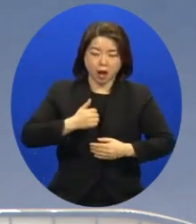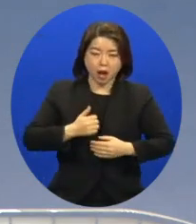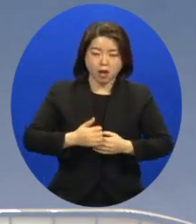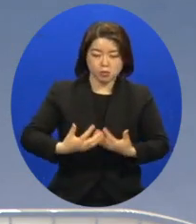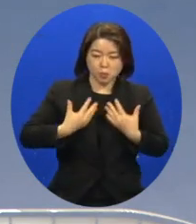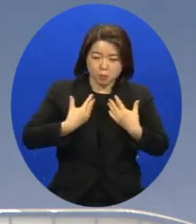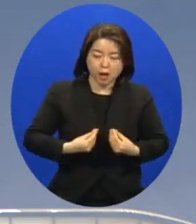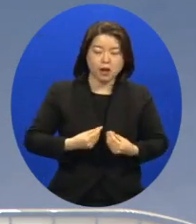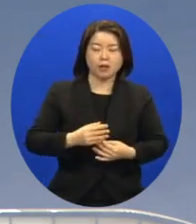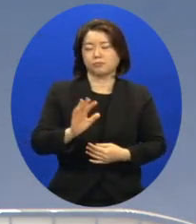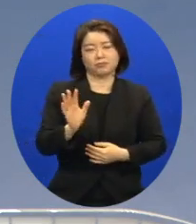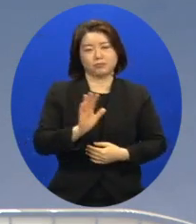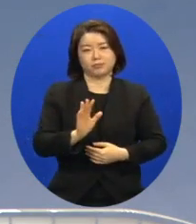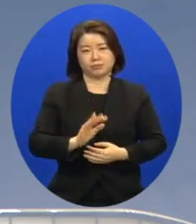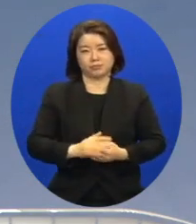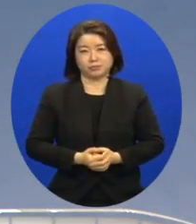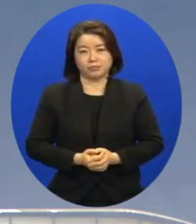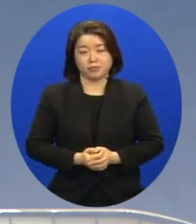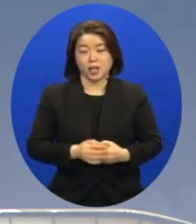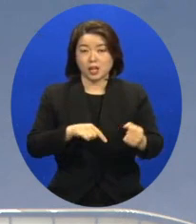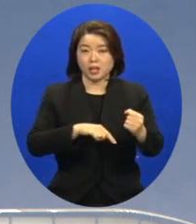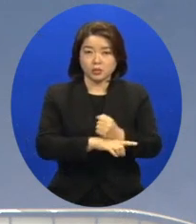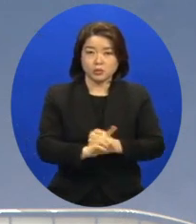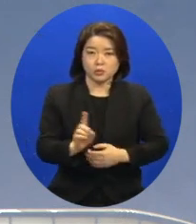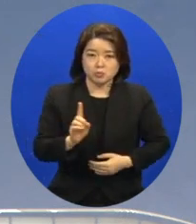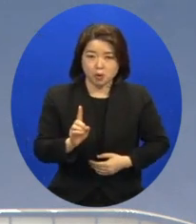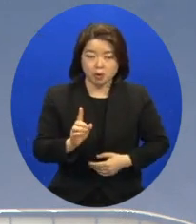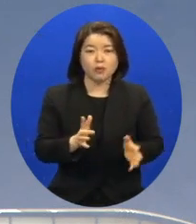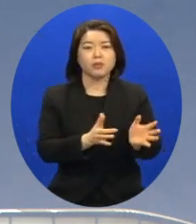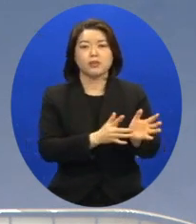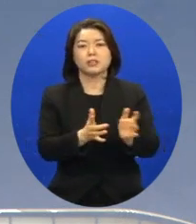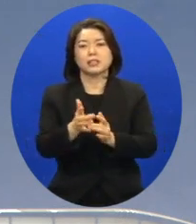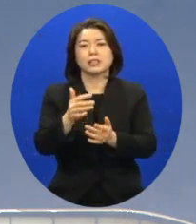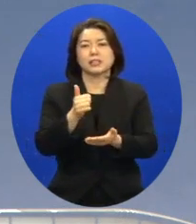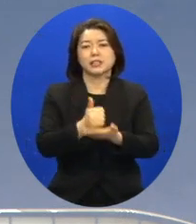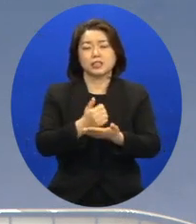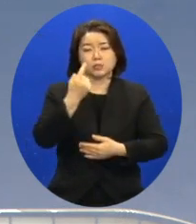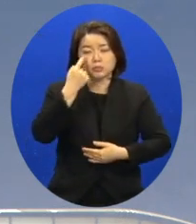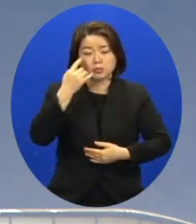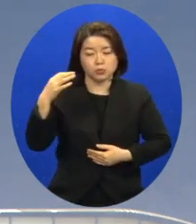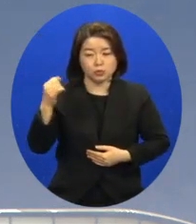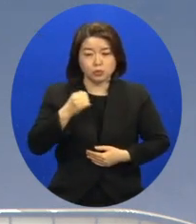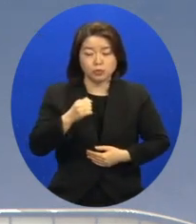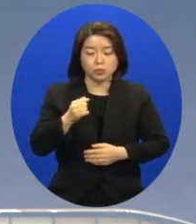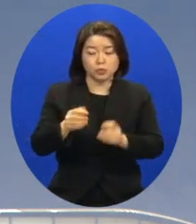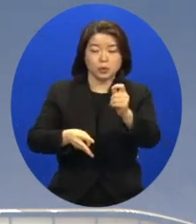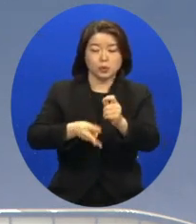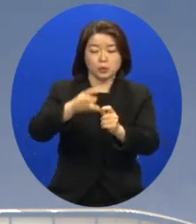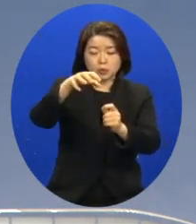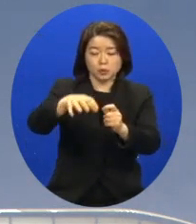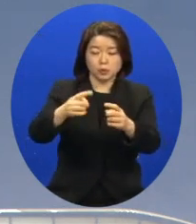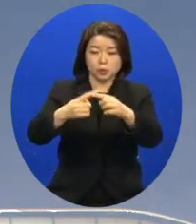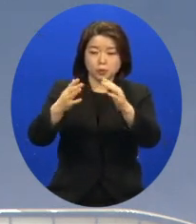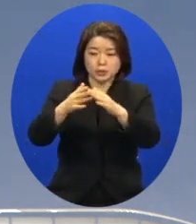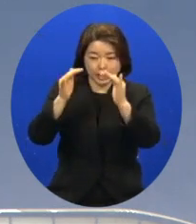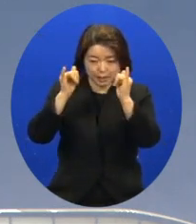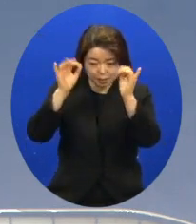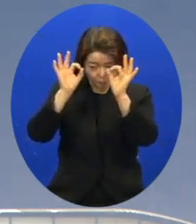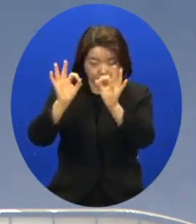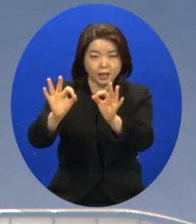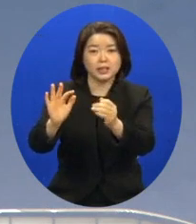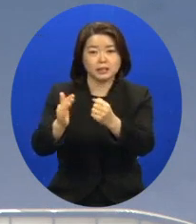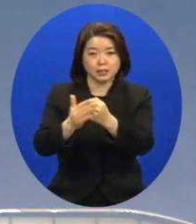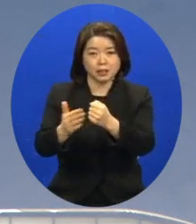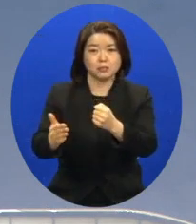낙심하지 않았습니다. 이유는 예수님의 눈으로 그 고린도 교회 교인들을 보았기 때문입니다. 사도